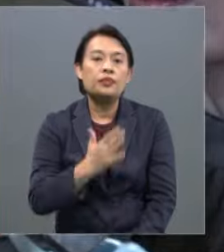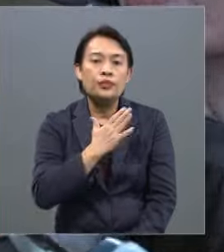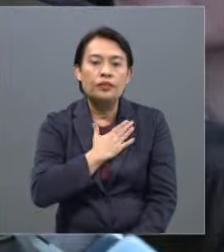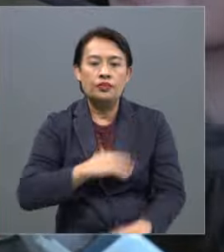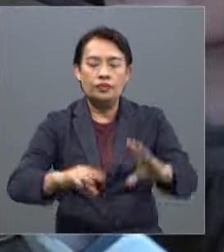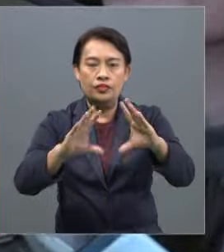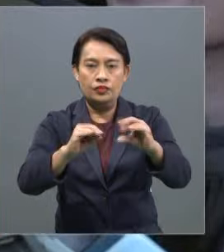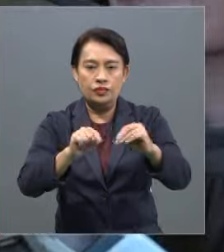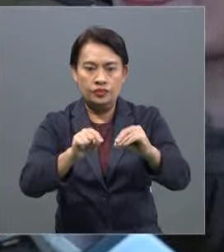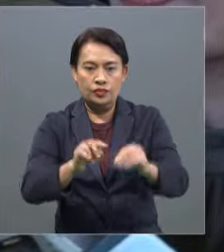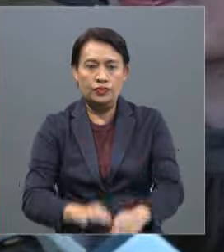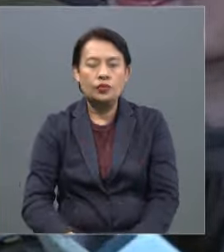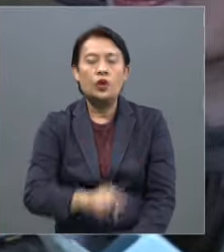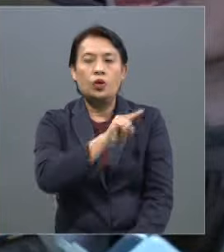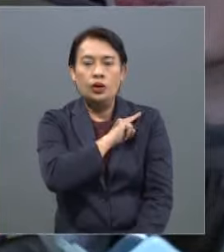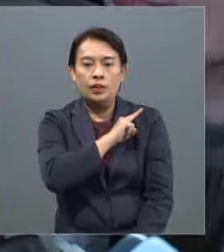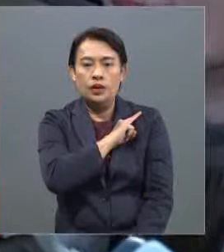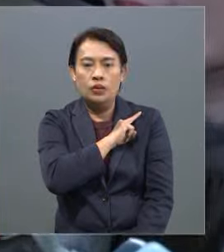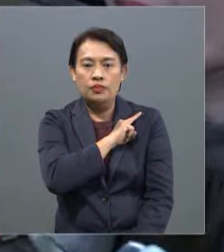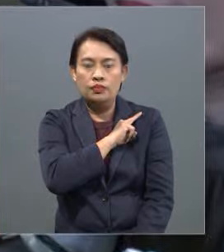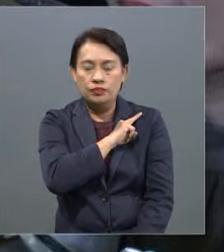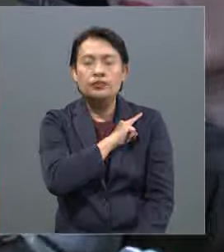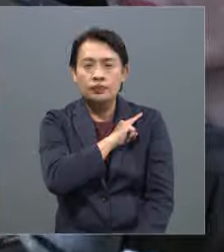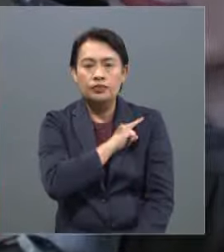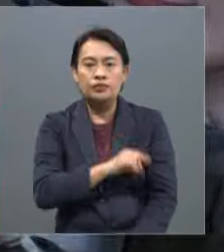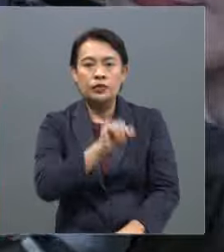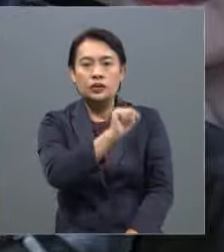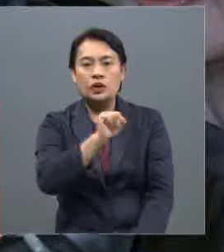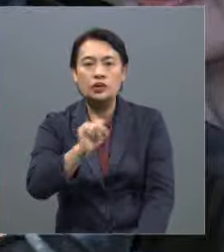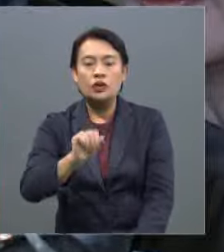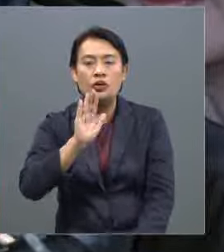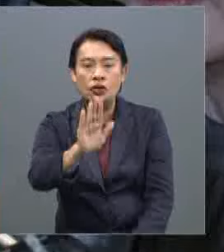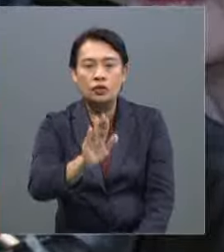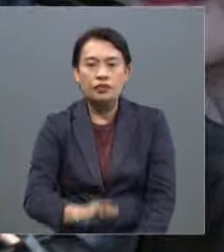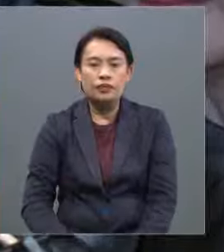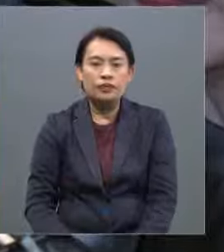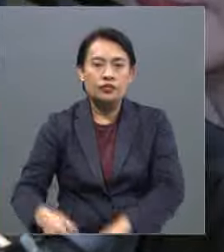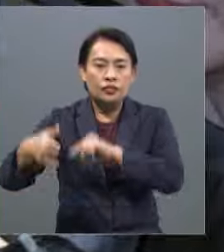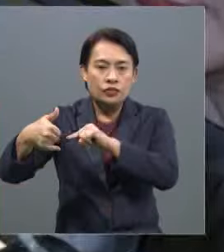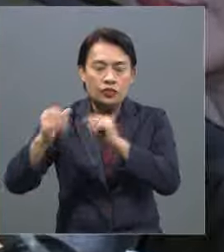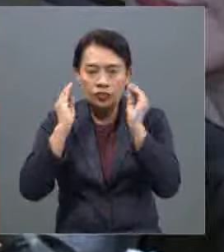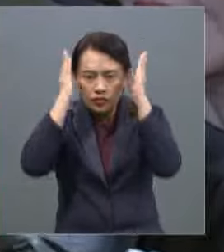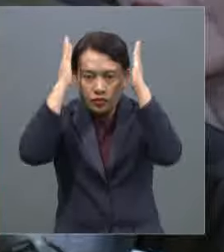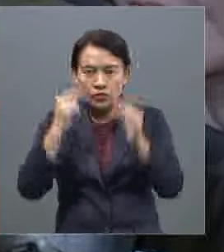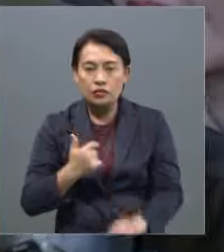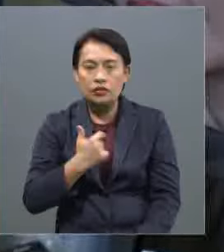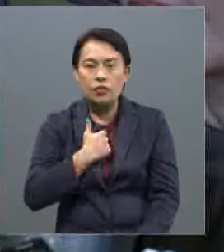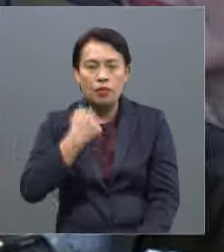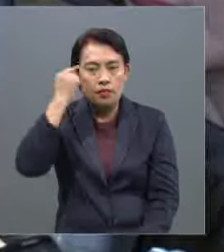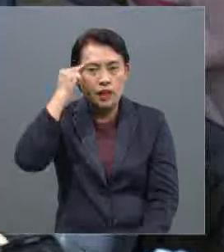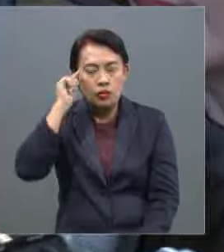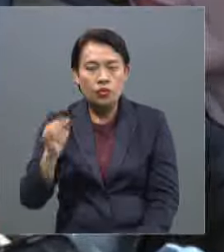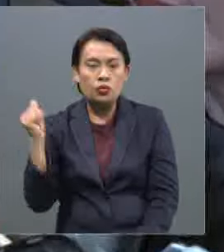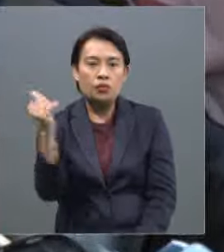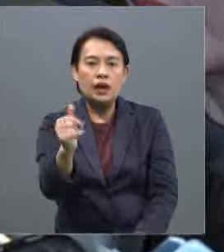ประชุมหน้าที่ความรับผิดชอบเราอยู่สภาแราษฎรส่วนท่านพูดถึงรัฐมนตรีธรรมนนี่ผมไม่ทราบเพราะว่าท่านจะไปพบ